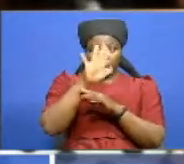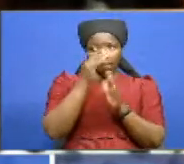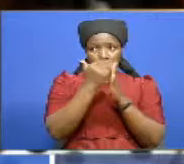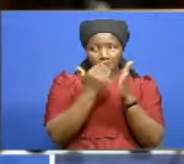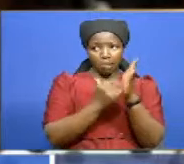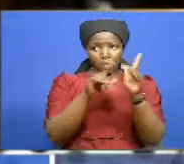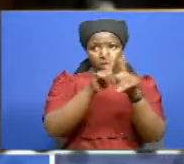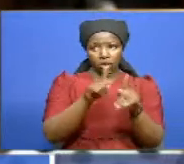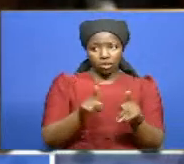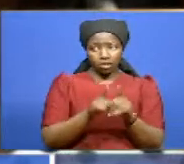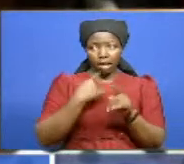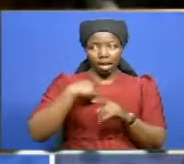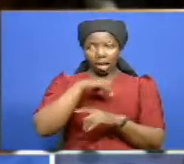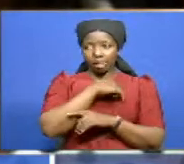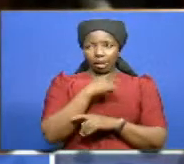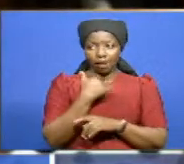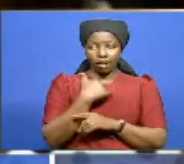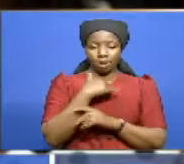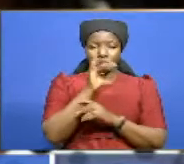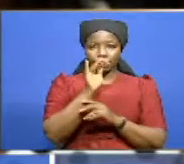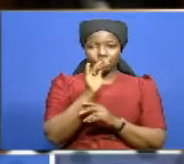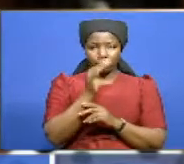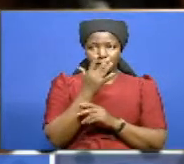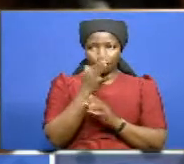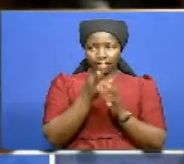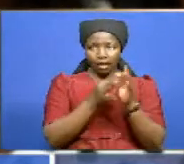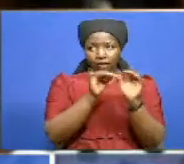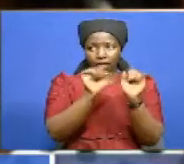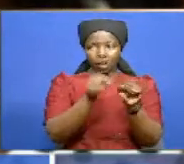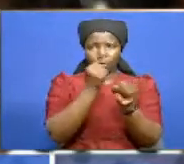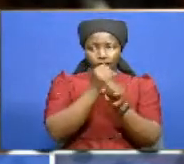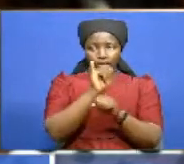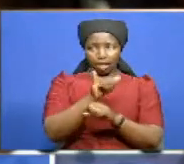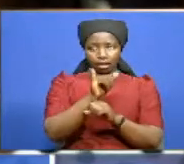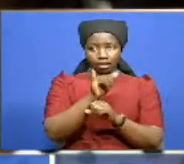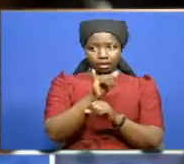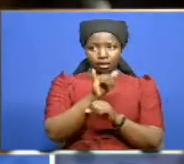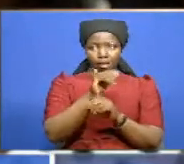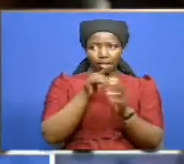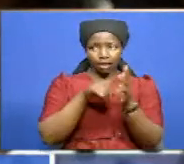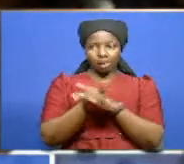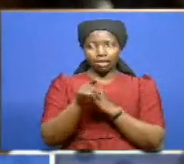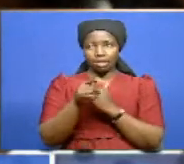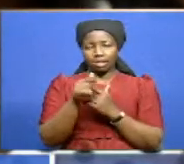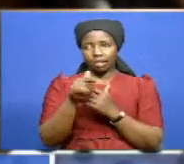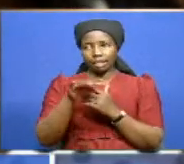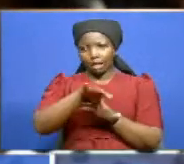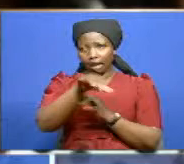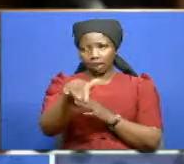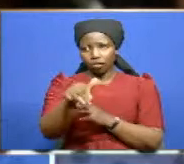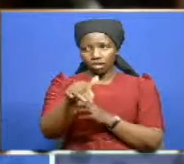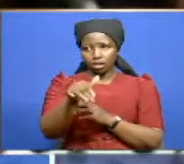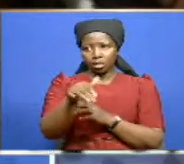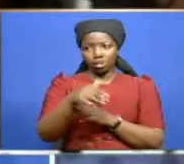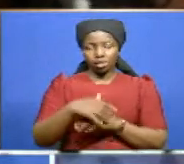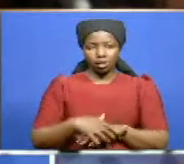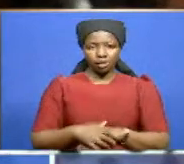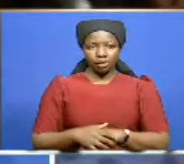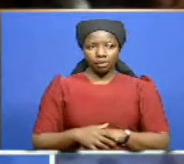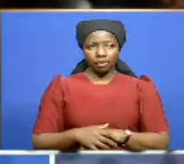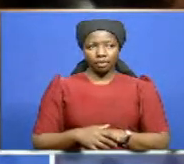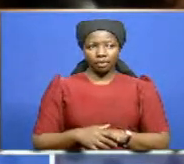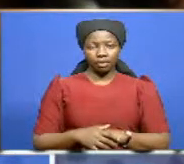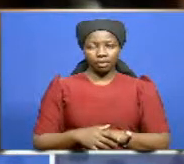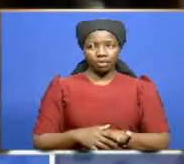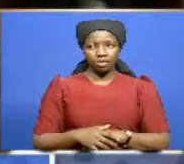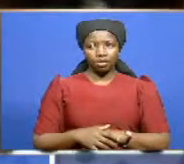also requesting if we are able to do it in the 17 sub-counties, that will really help our youth. Because